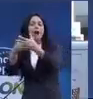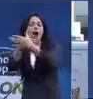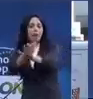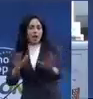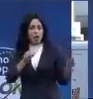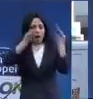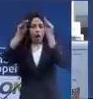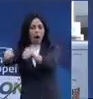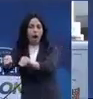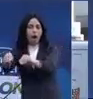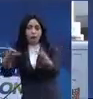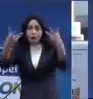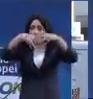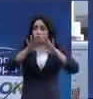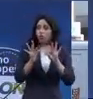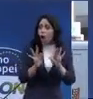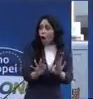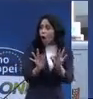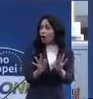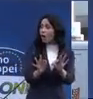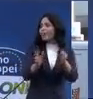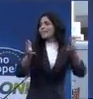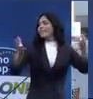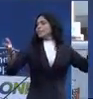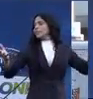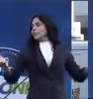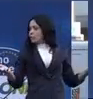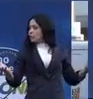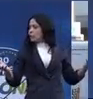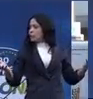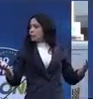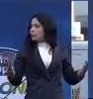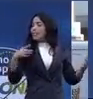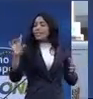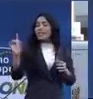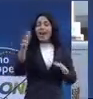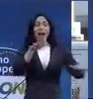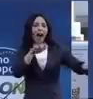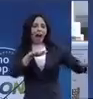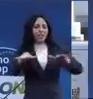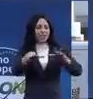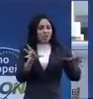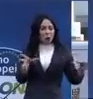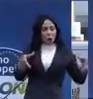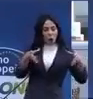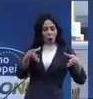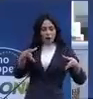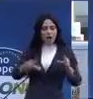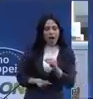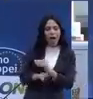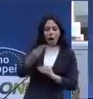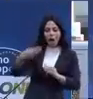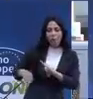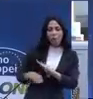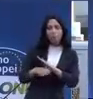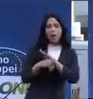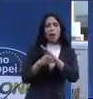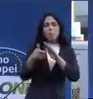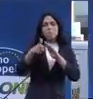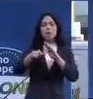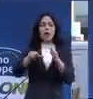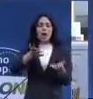è una cosa che funziona Allora se azione è nata è nata per riportare non